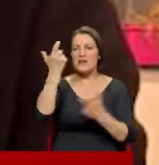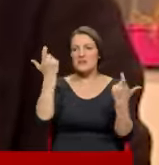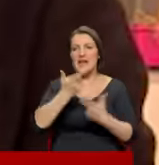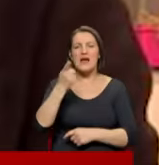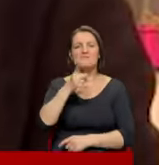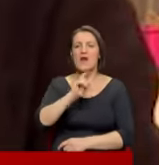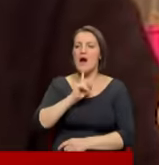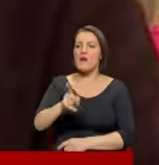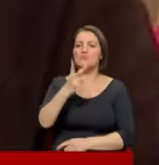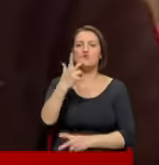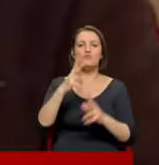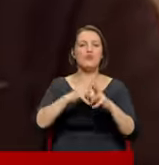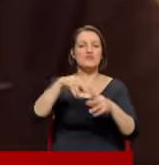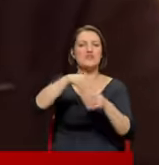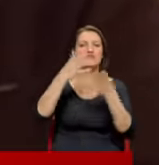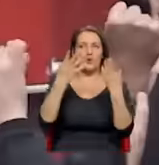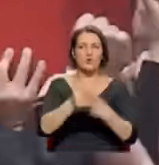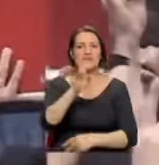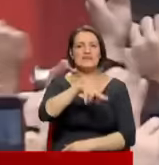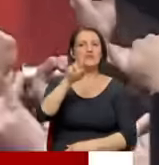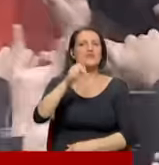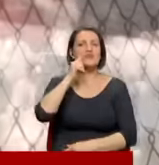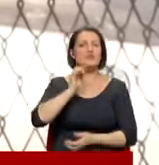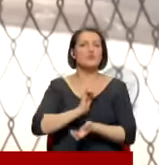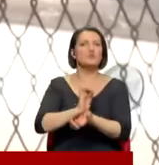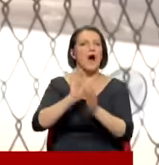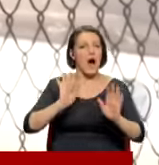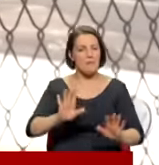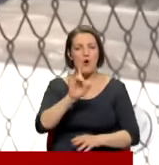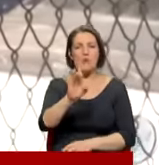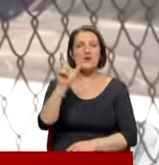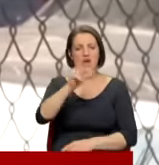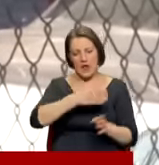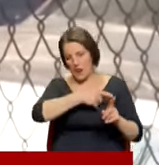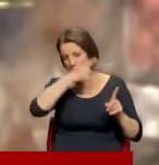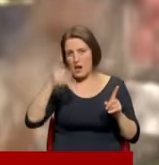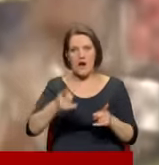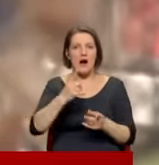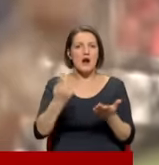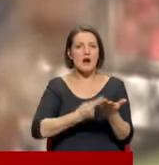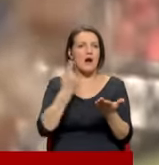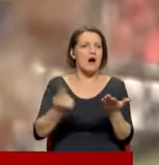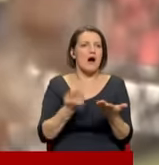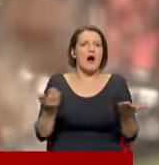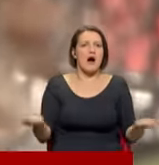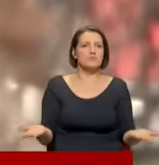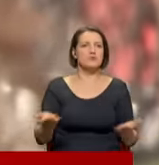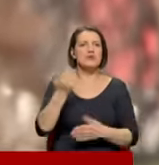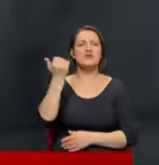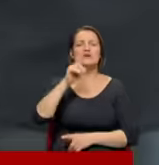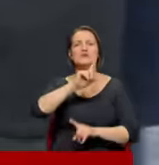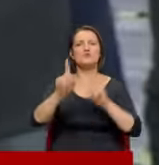Tetikçiyle birlikte 3 polisin de aralarında bulunduğu 22 kişi tutuklu ama 15 ay geçti, iddianame hazırlanmadı.